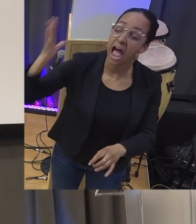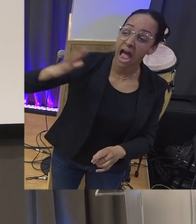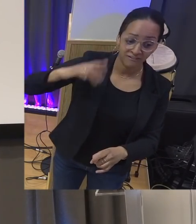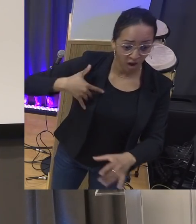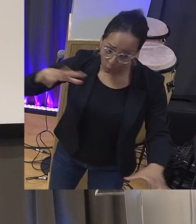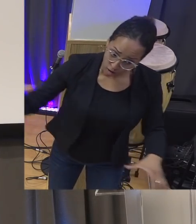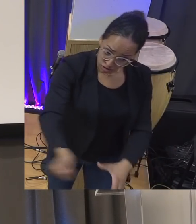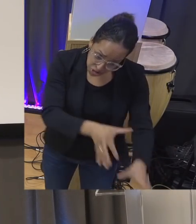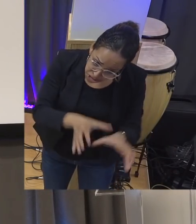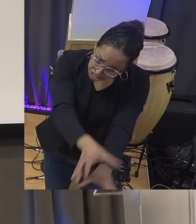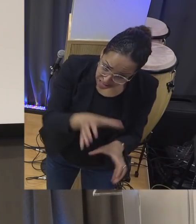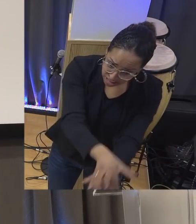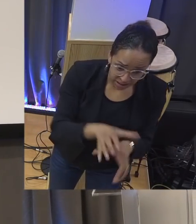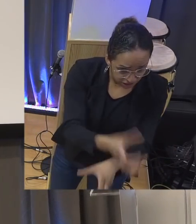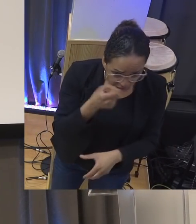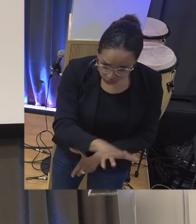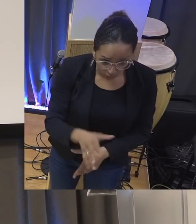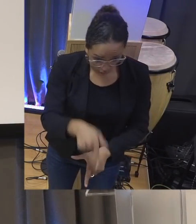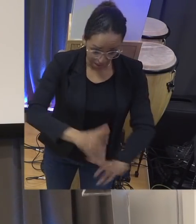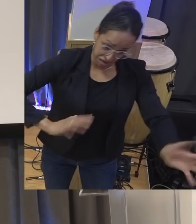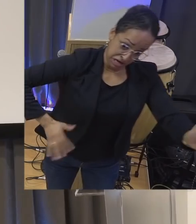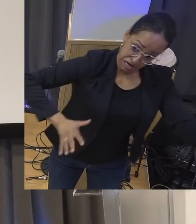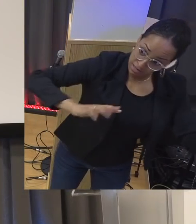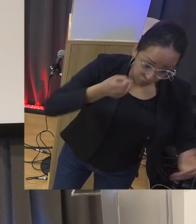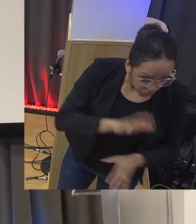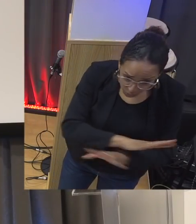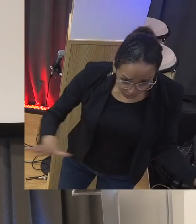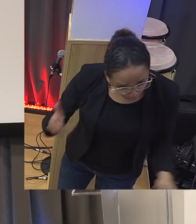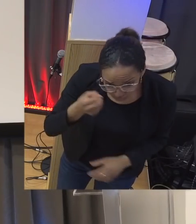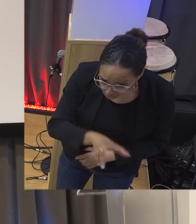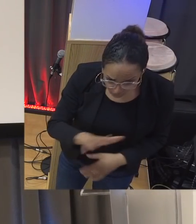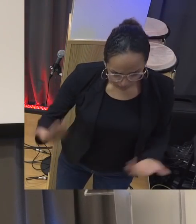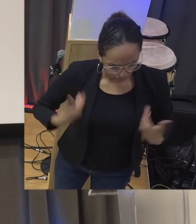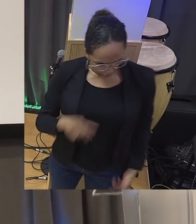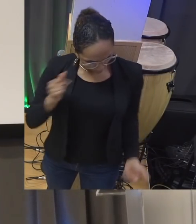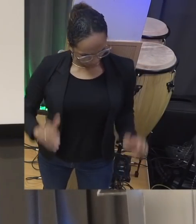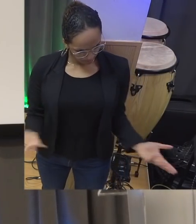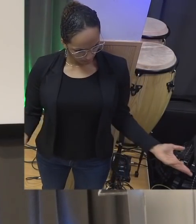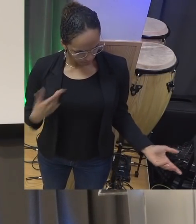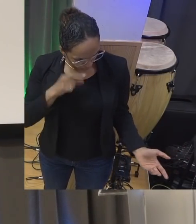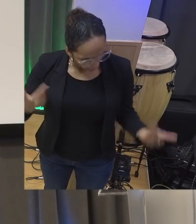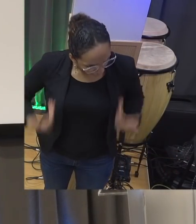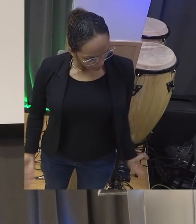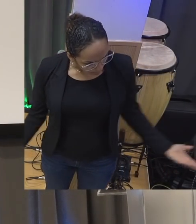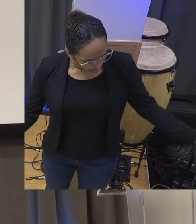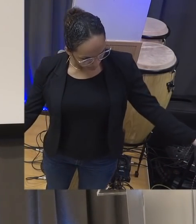regard, déjà, il aurait couru, franchement, honnêtement. Moi, j'ai ma virilité quand même, je suis un bonhomme, moi.